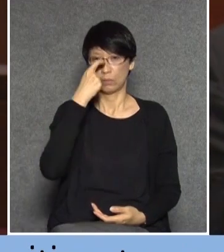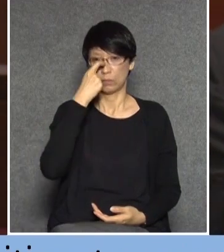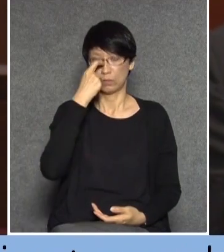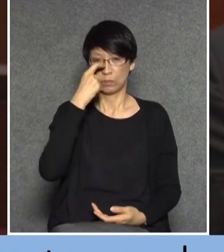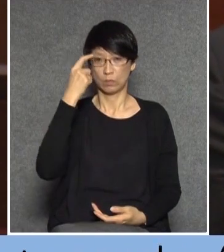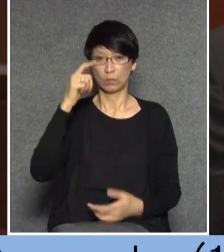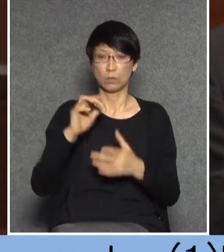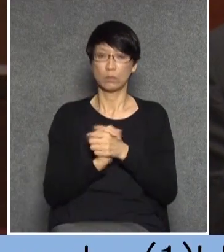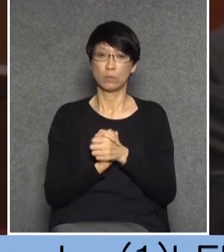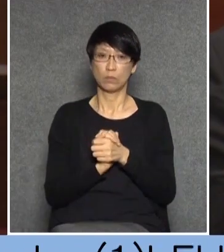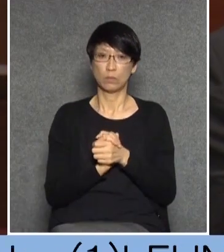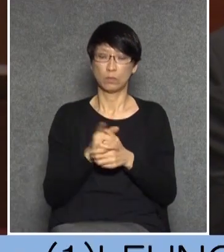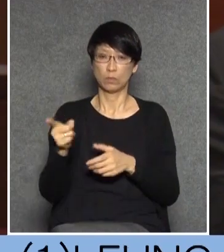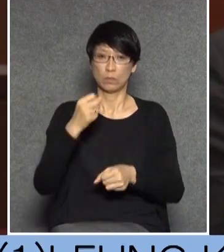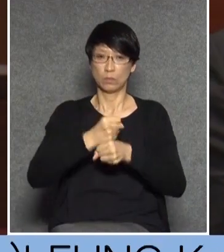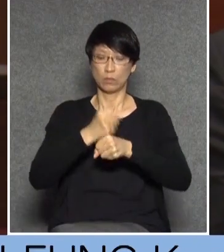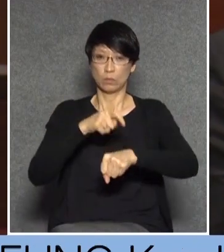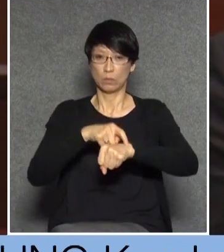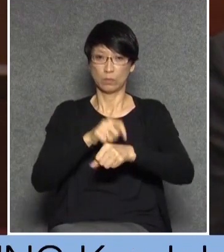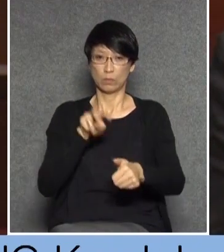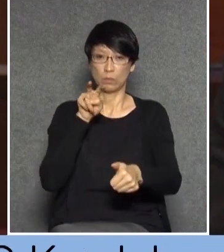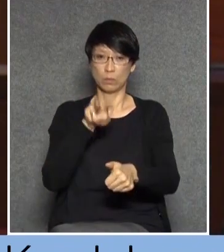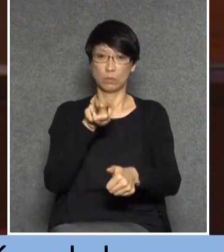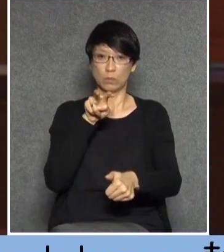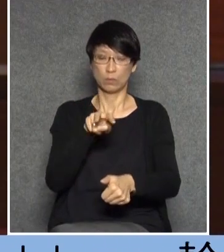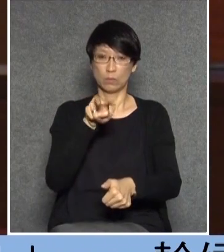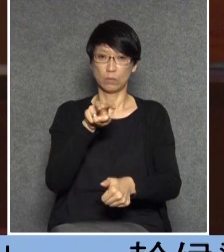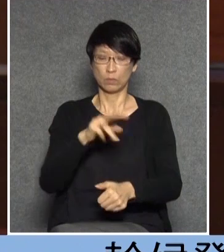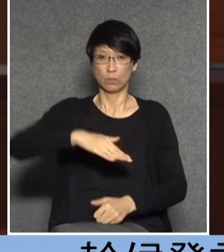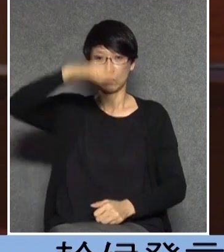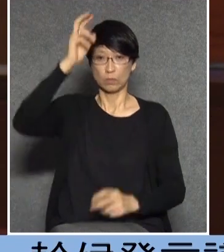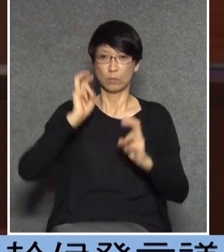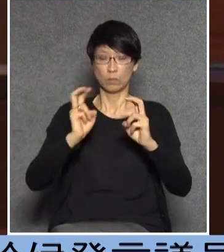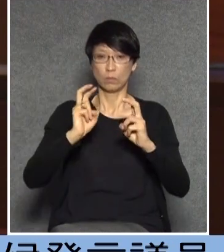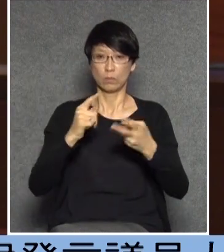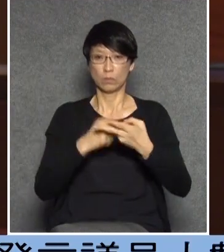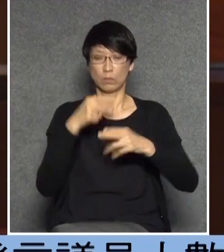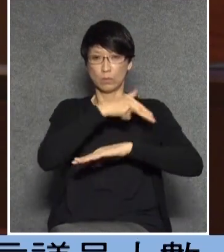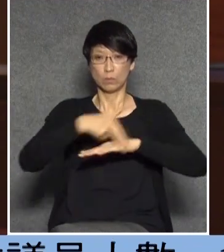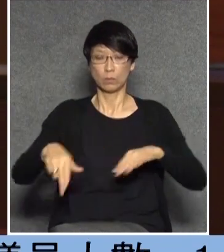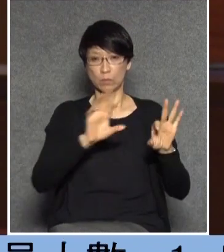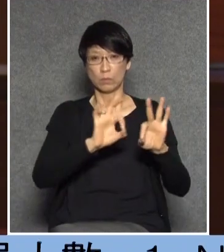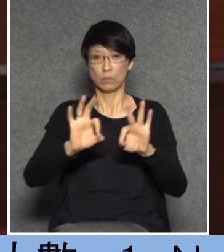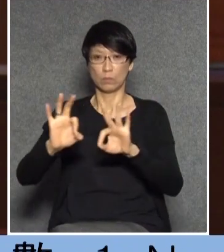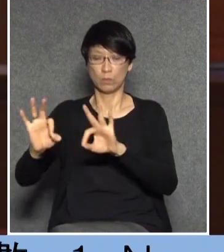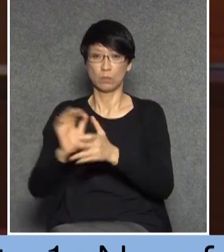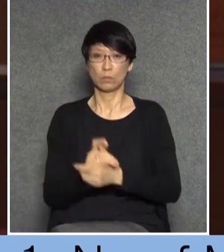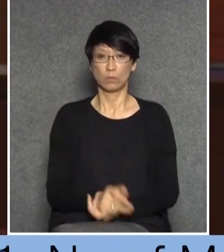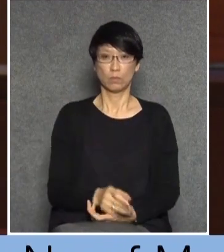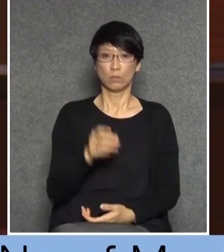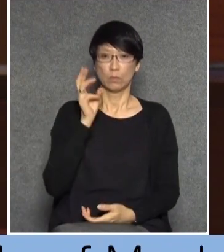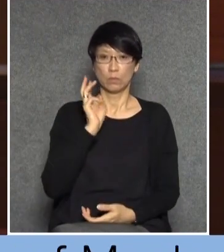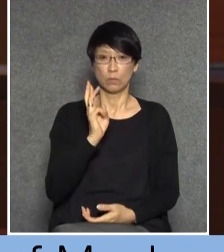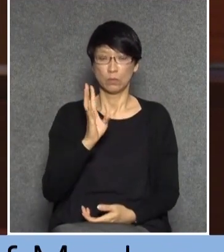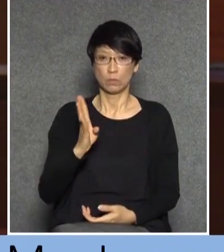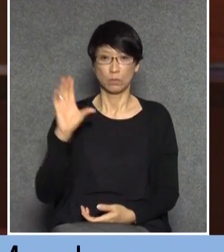喺佢任內係監督呢一個高鐵興建嘅工程延誤，要使多幾百億嘅，你仲